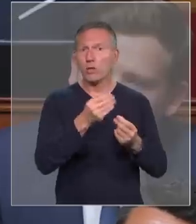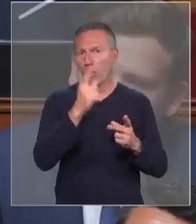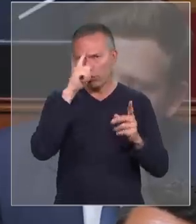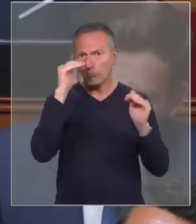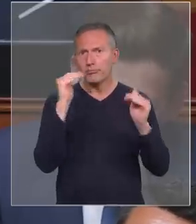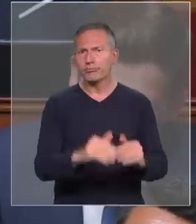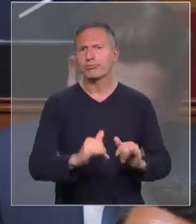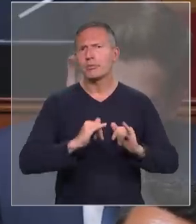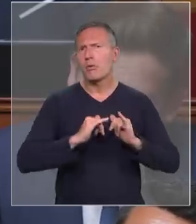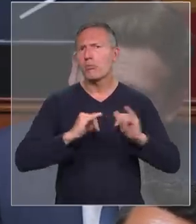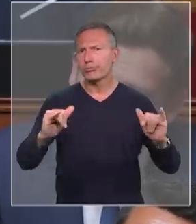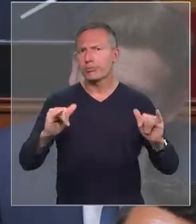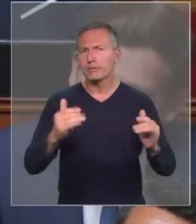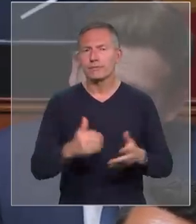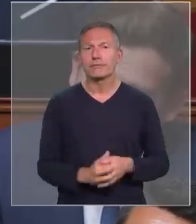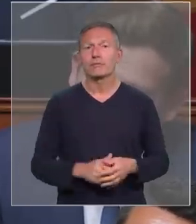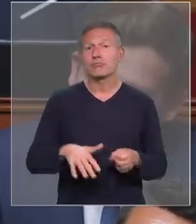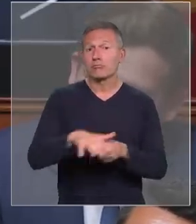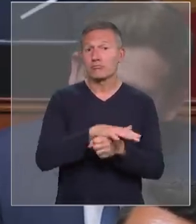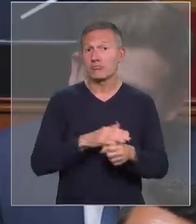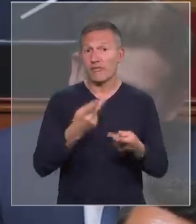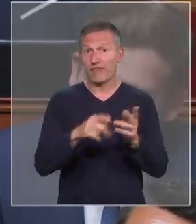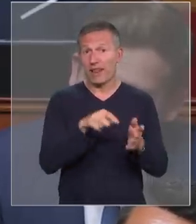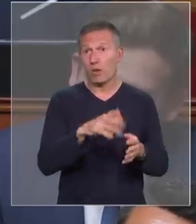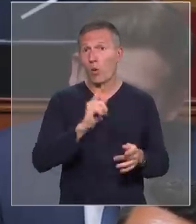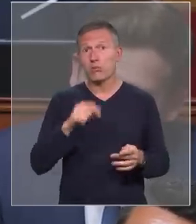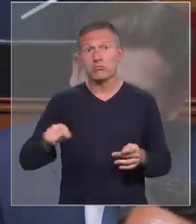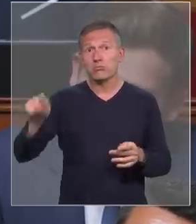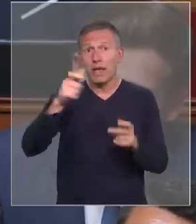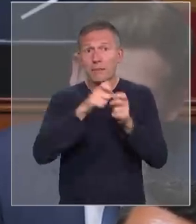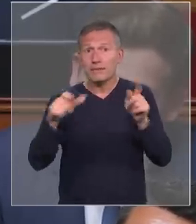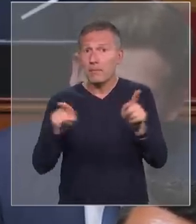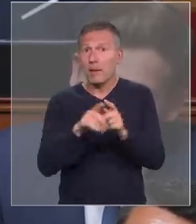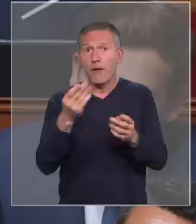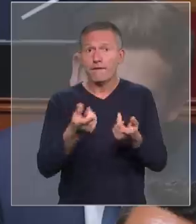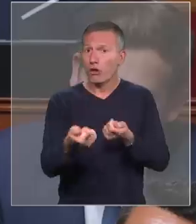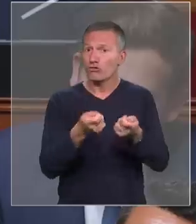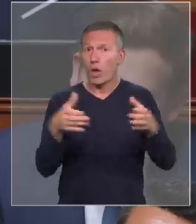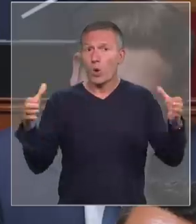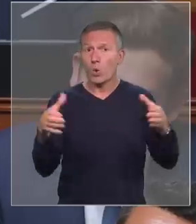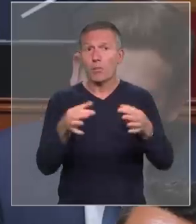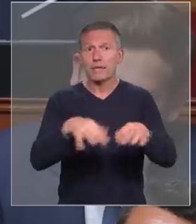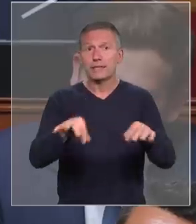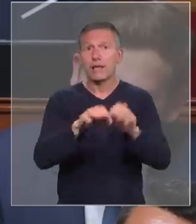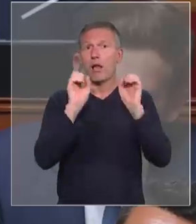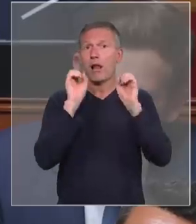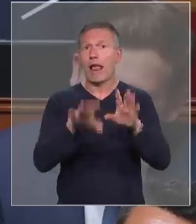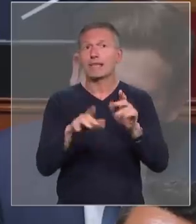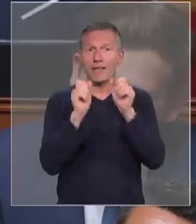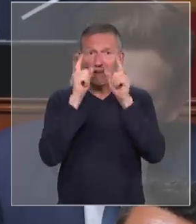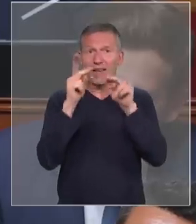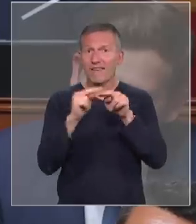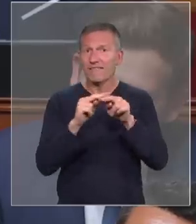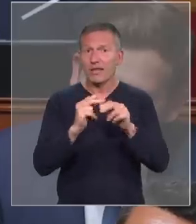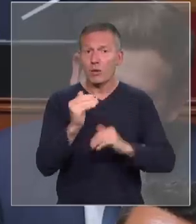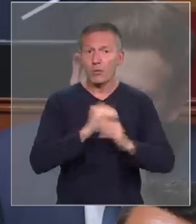détresse incommensurable. À Féchin, comme dans beaucoup d'établissements d'accueil, les enfants sont gérés, regroupés dans des salles communes, sans éveil particulier,